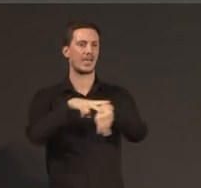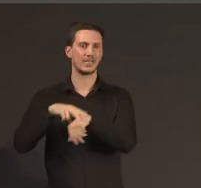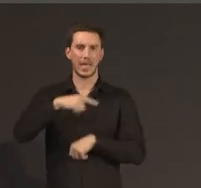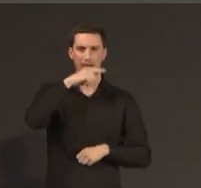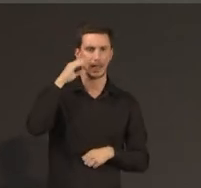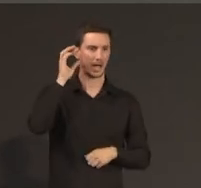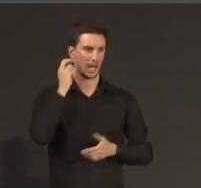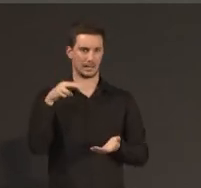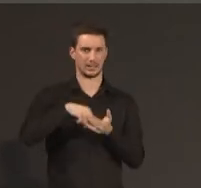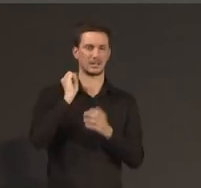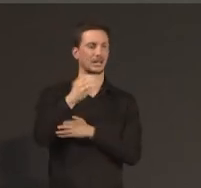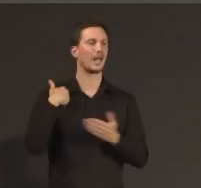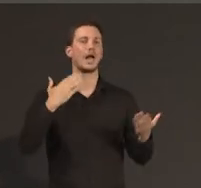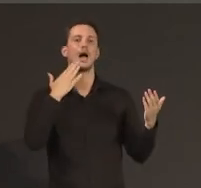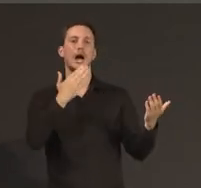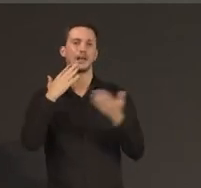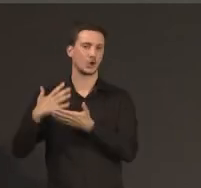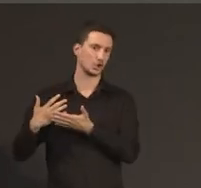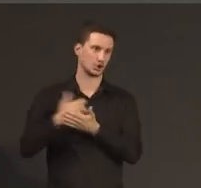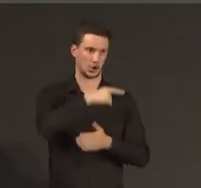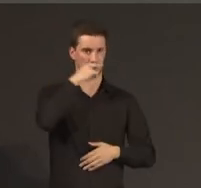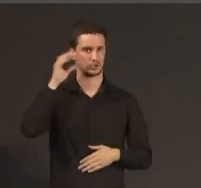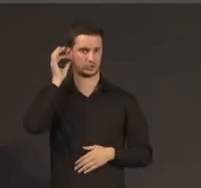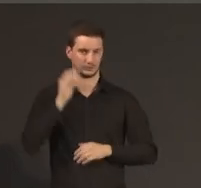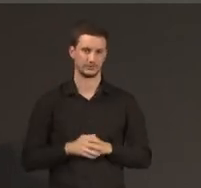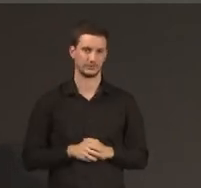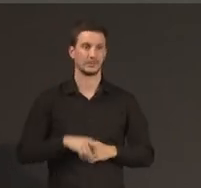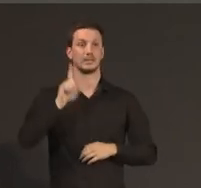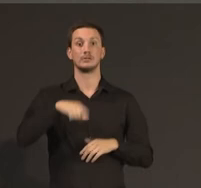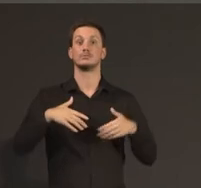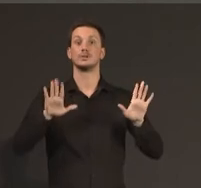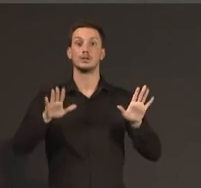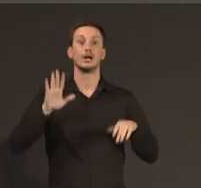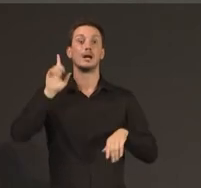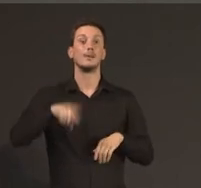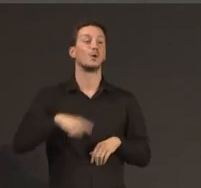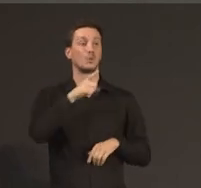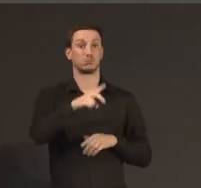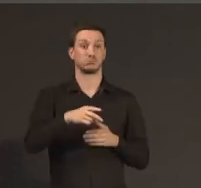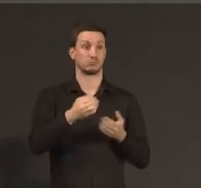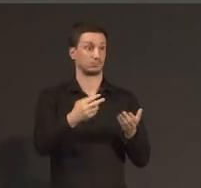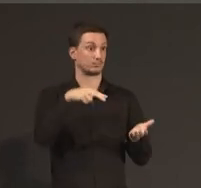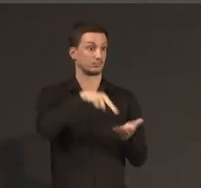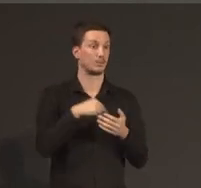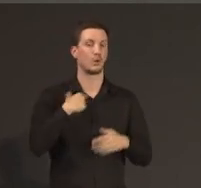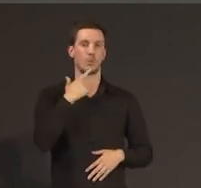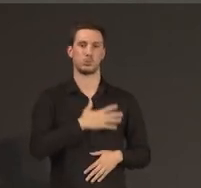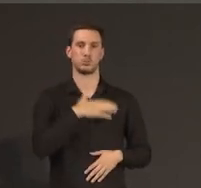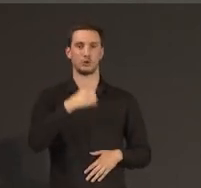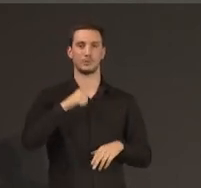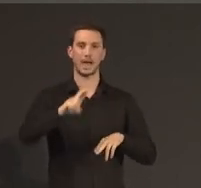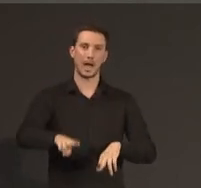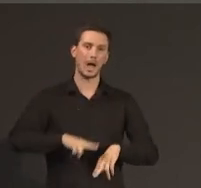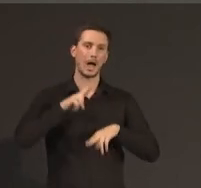que han intervingut. Un gran agraïment a tots i totes. I, per tant, amb la vostra presència, doncs, heu fet possible que aquest